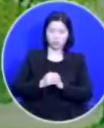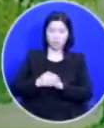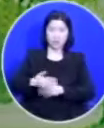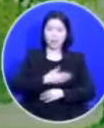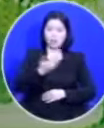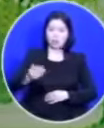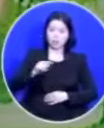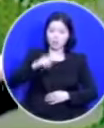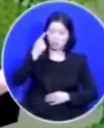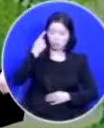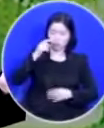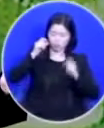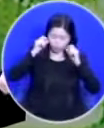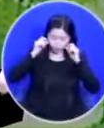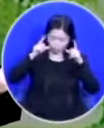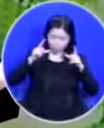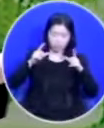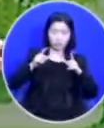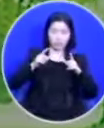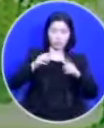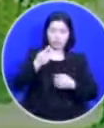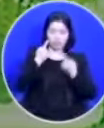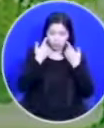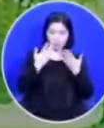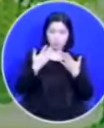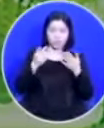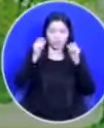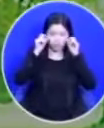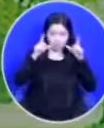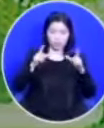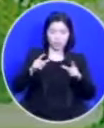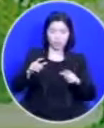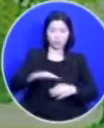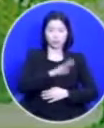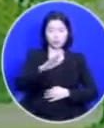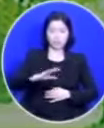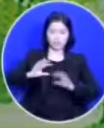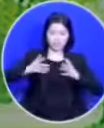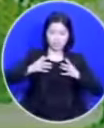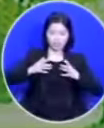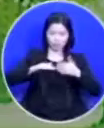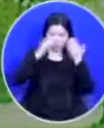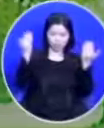여러분이 눈이 분명히 되어야 우리가 제대로 세상을 삽니다